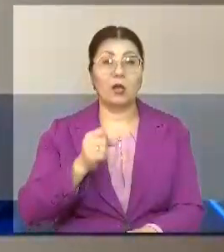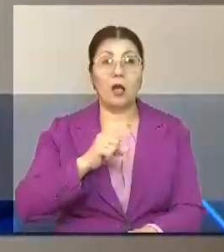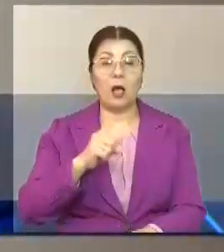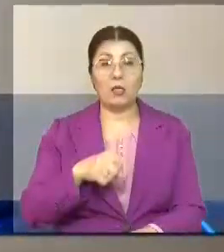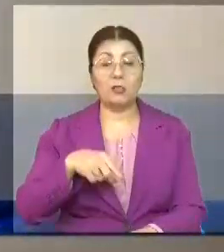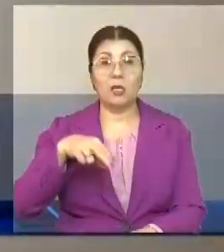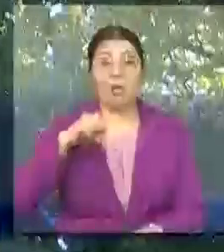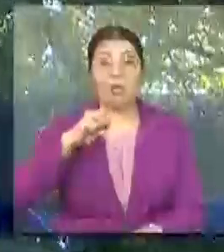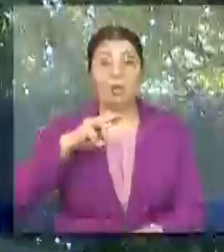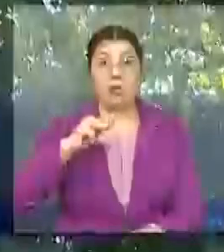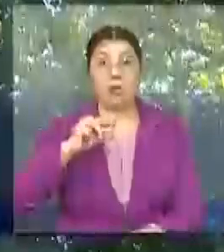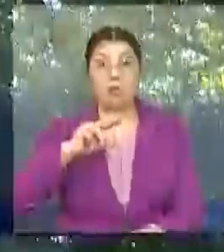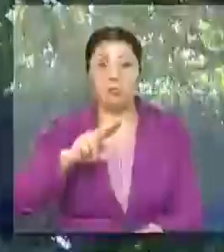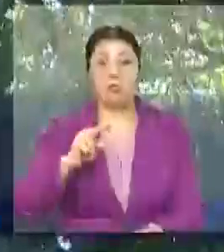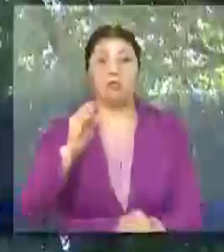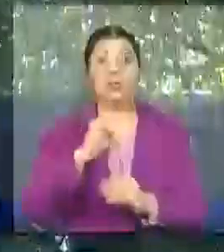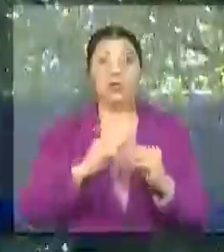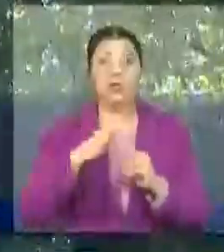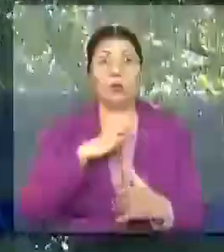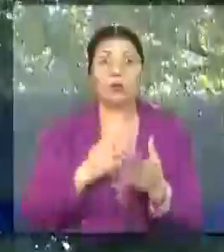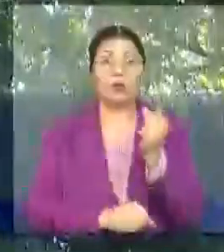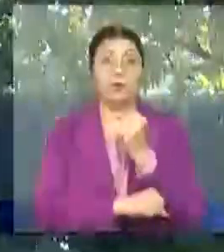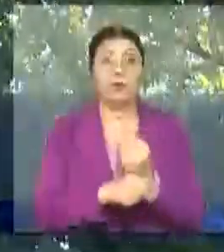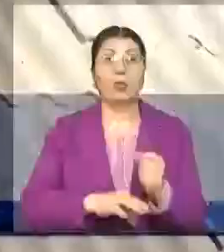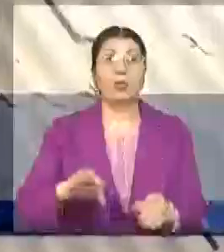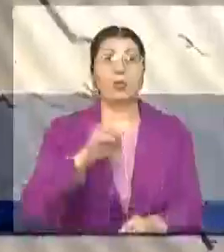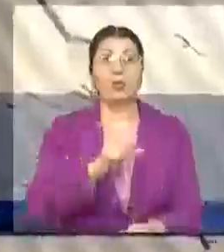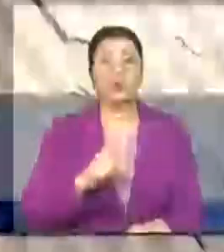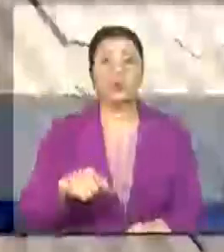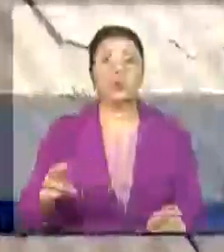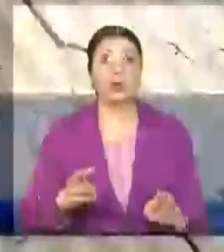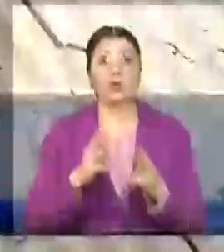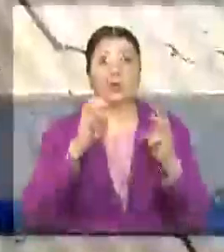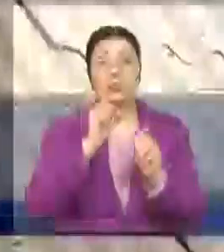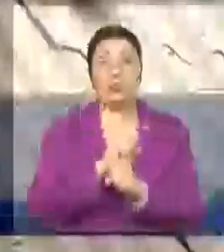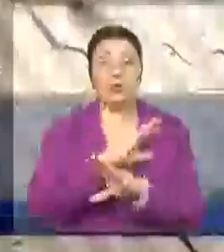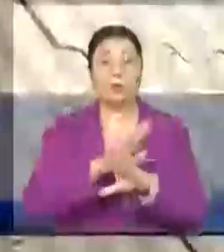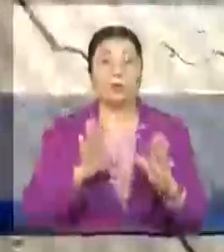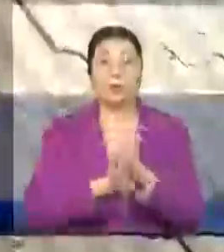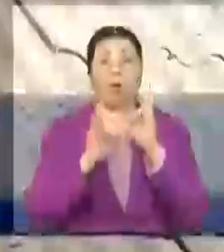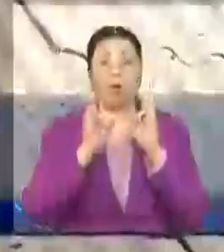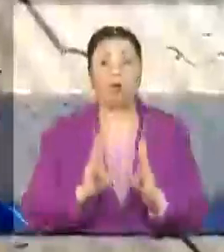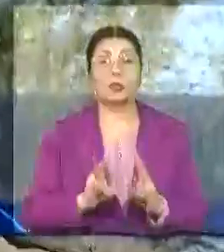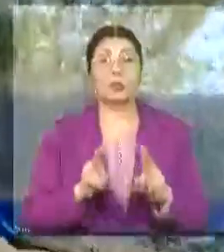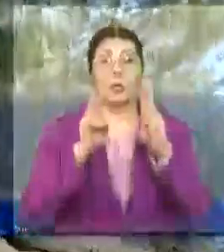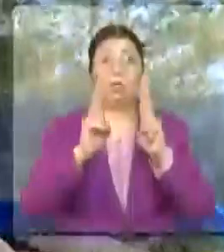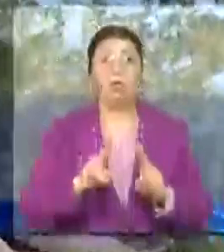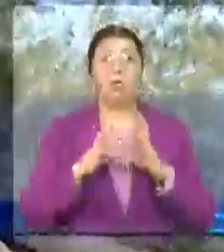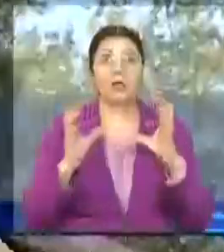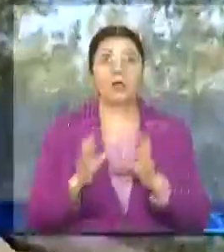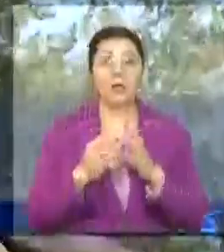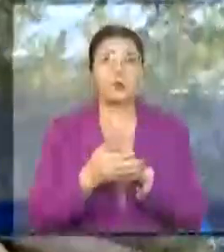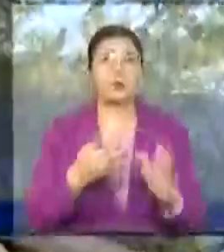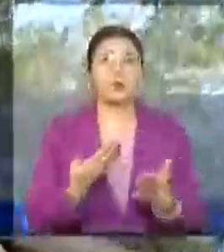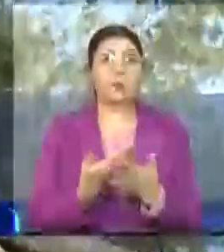орнатылды. Сондай-ақ төтенше жағдайлар департаменті қызметкерлері облыс тұрғындарын өртті болдырмау үшін қауіпсіздік ережелерін сақтауға шақырады. Егер